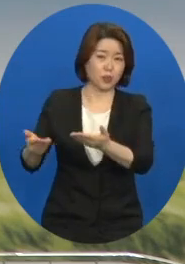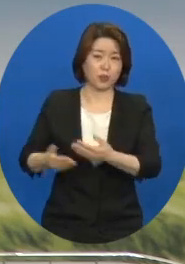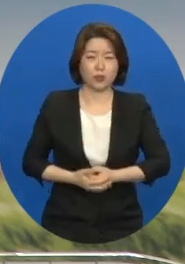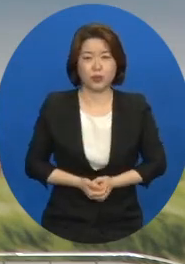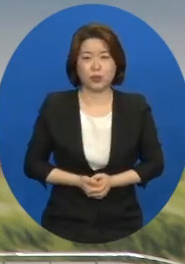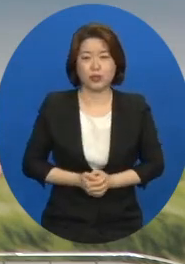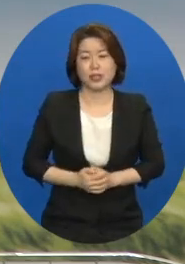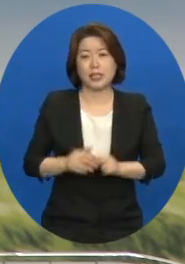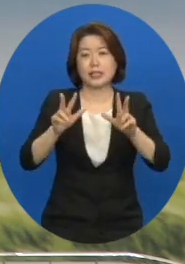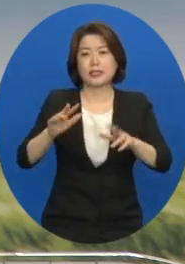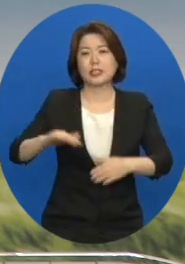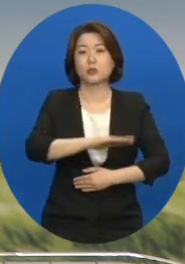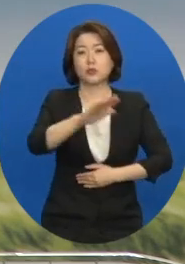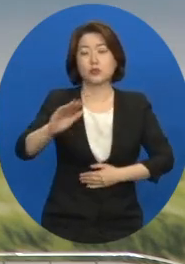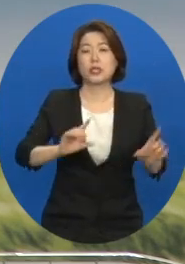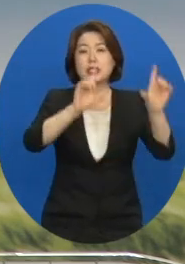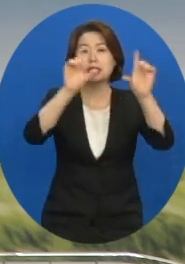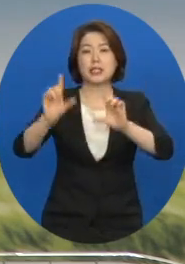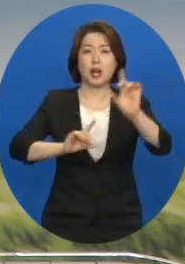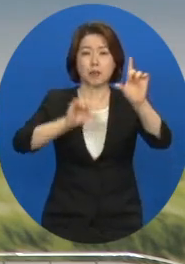우리의 삶의 형편이